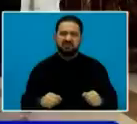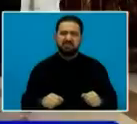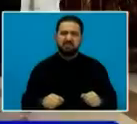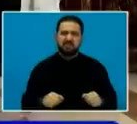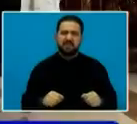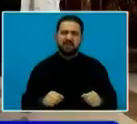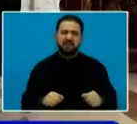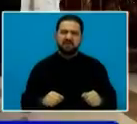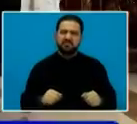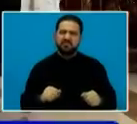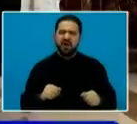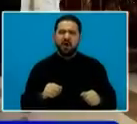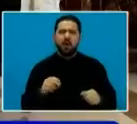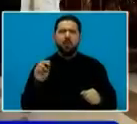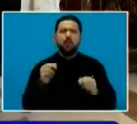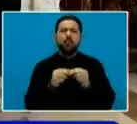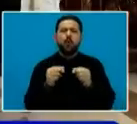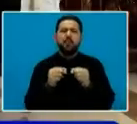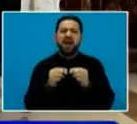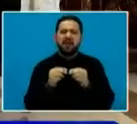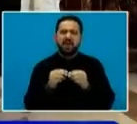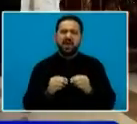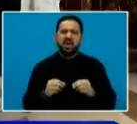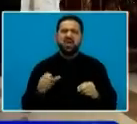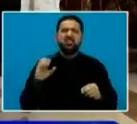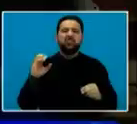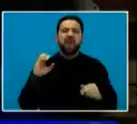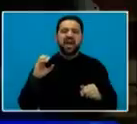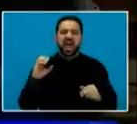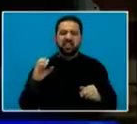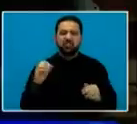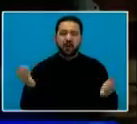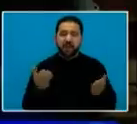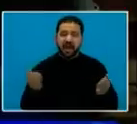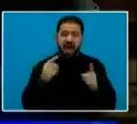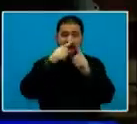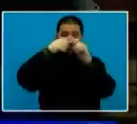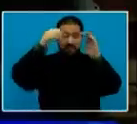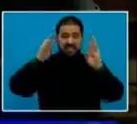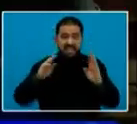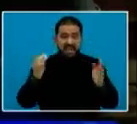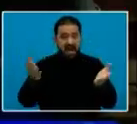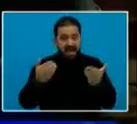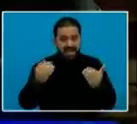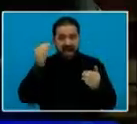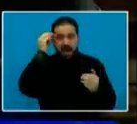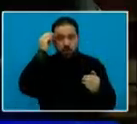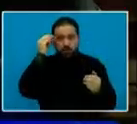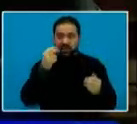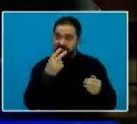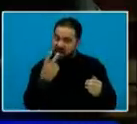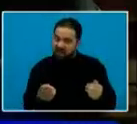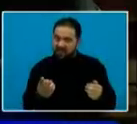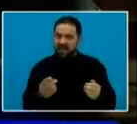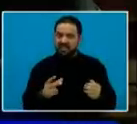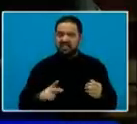Sau intimitatea cibernetică și multe, multe alte lucruri de genul acesta, pe care biserica, firește, le ia la cunoștință, află de